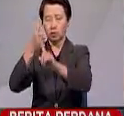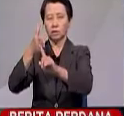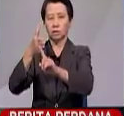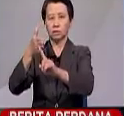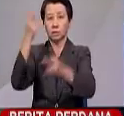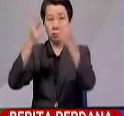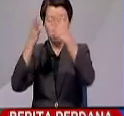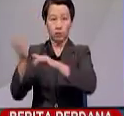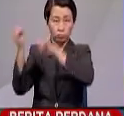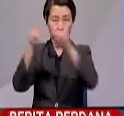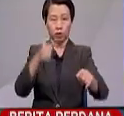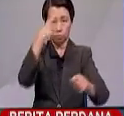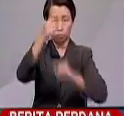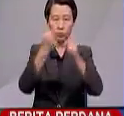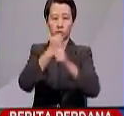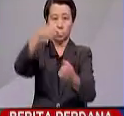ini.